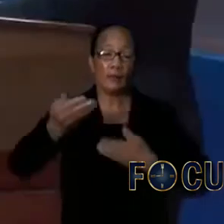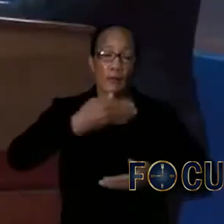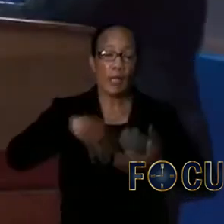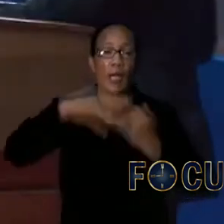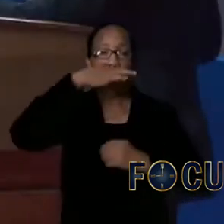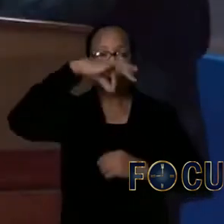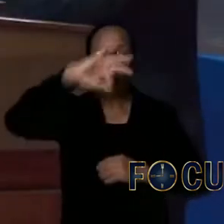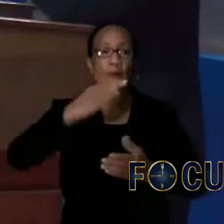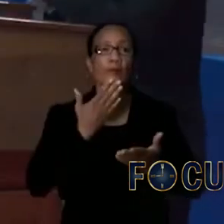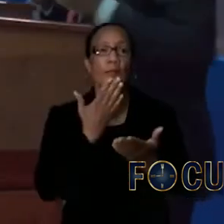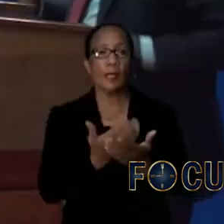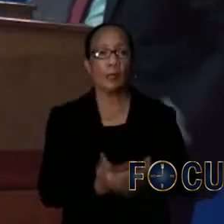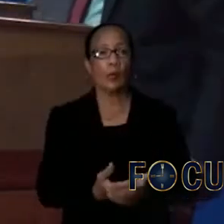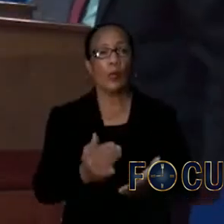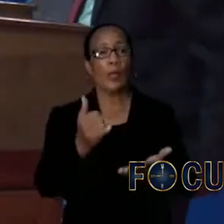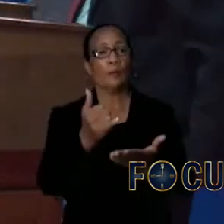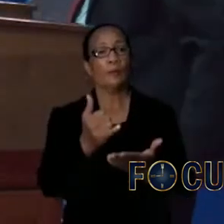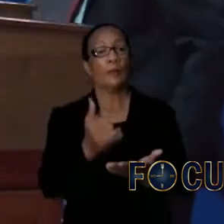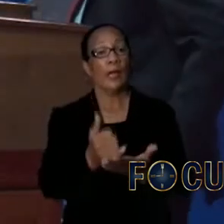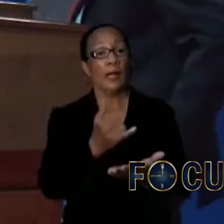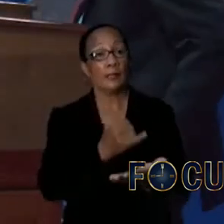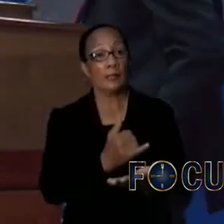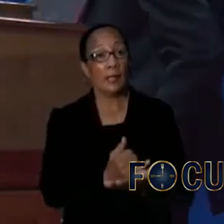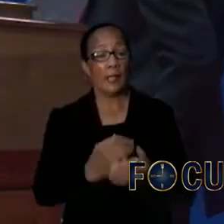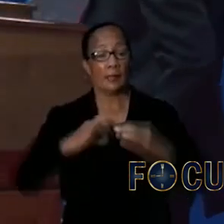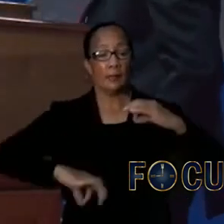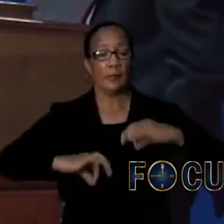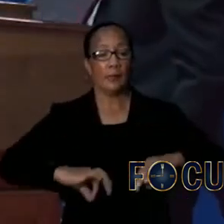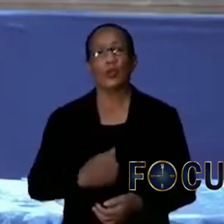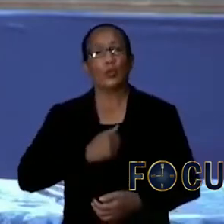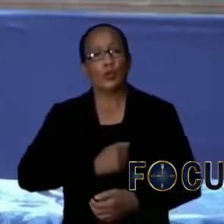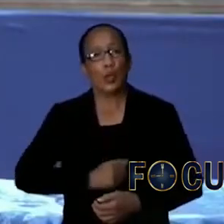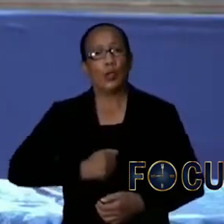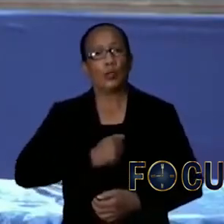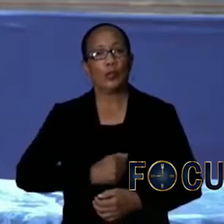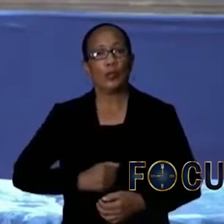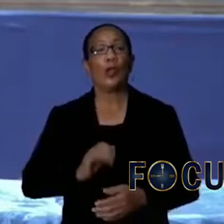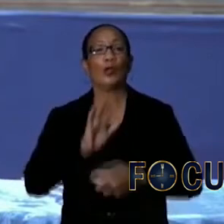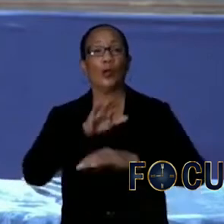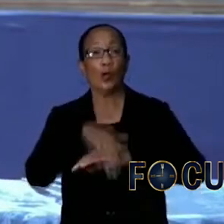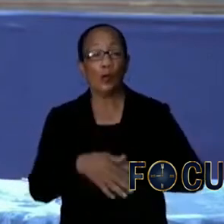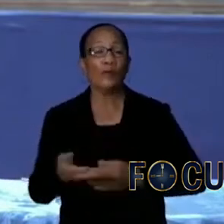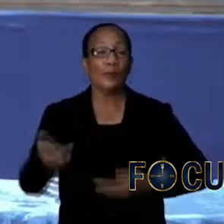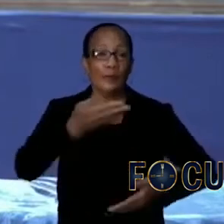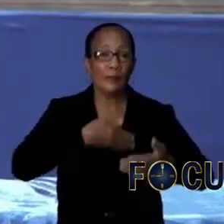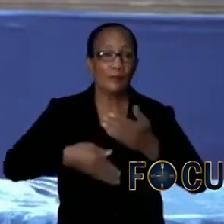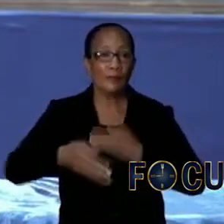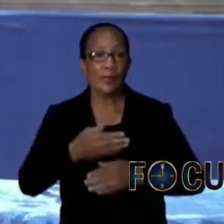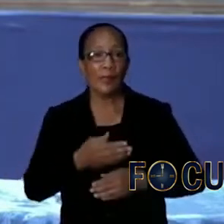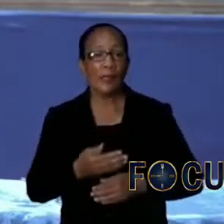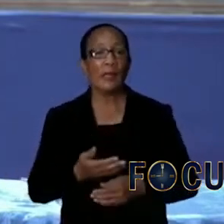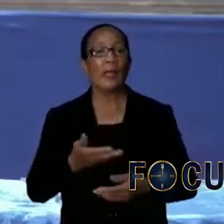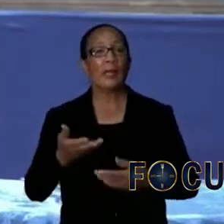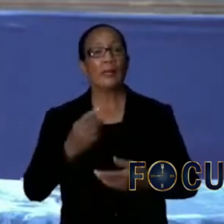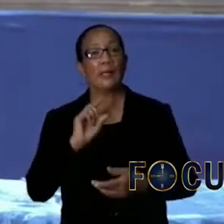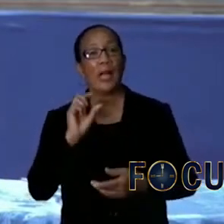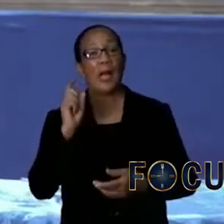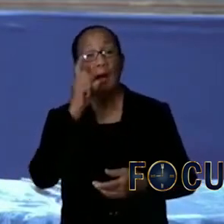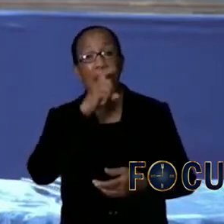heb. Dank u wel. Tot slot nog de minister van Volksgezondheid. Ja, met betrekking tot de vraag, als er een beroep gedaan gaat worden